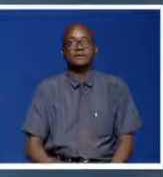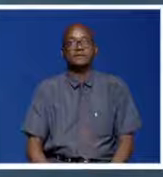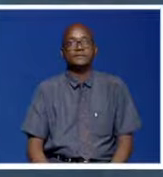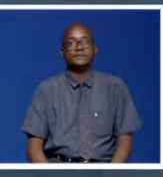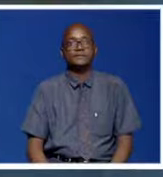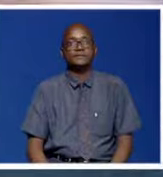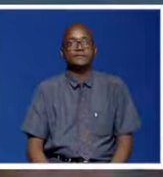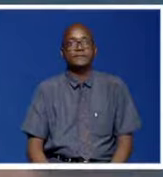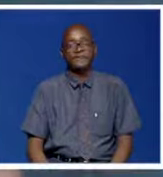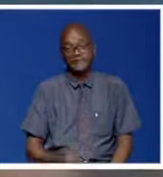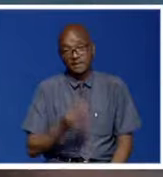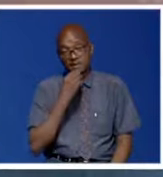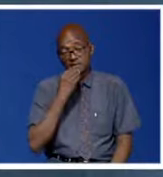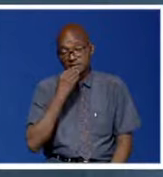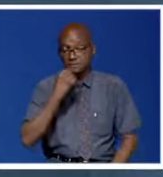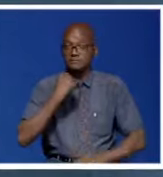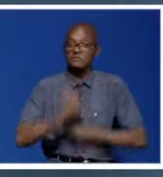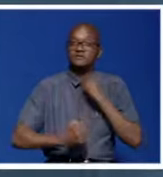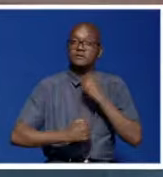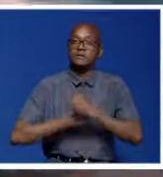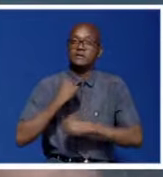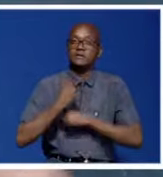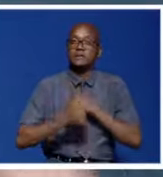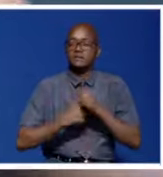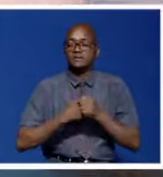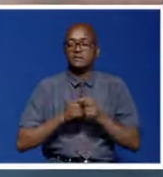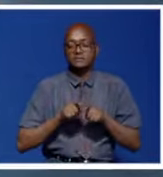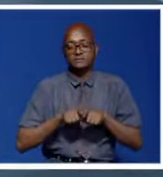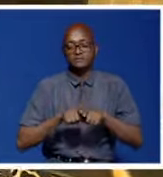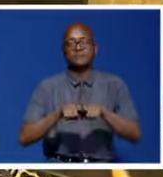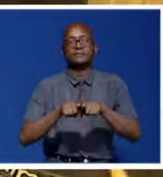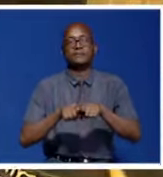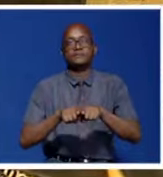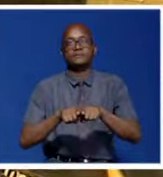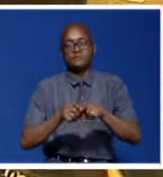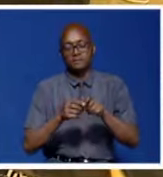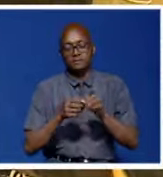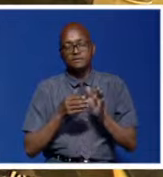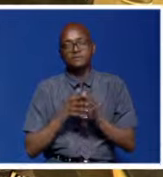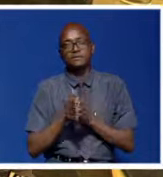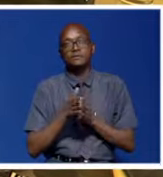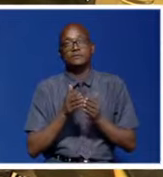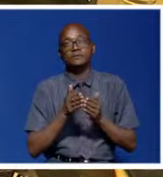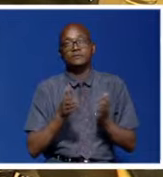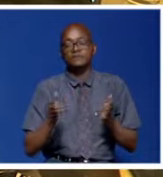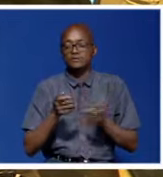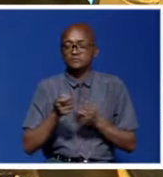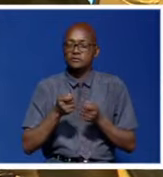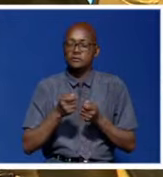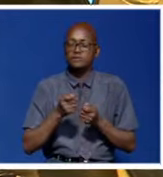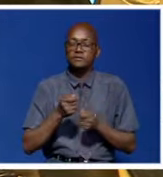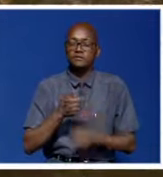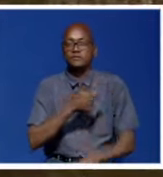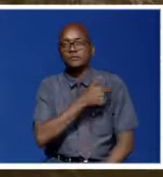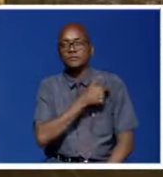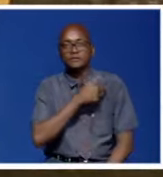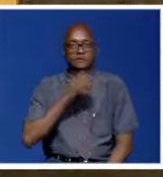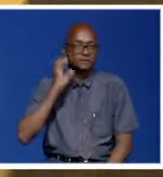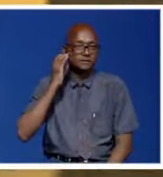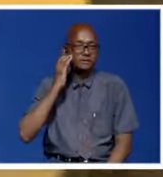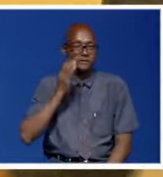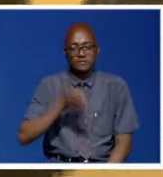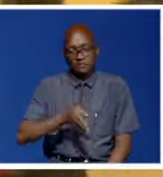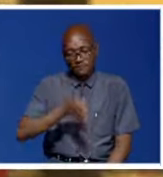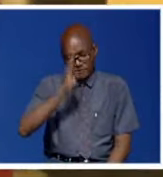vitu vinavyoenda pamoja, na kudhihirisha hili, mkurugenzi mtendaji wa hospitali ya taifa Muhimbili, Profesa Muhammad